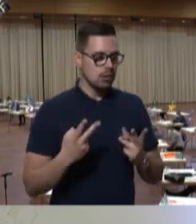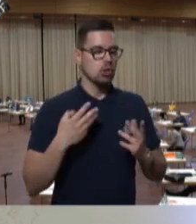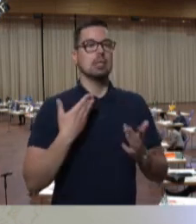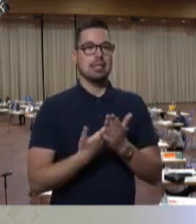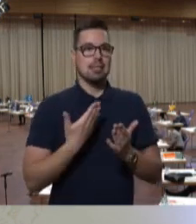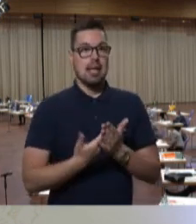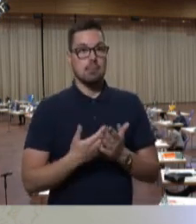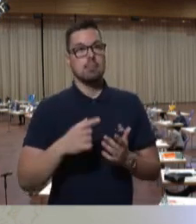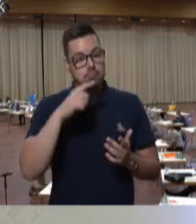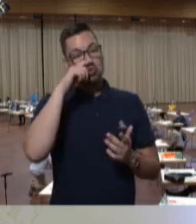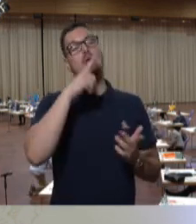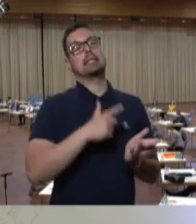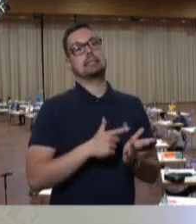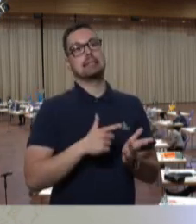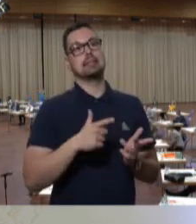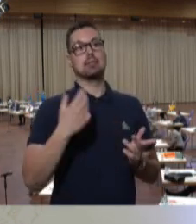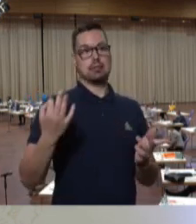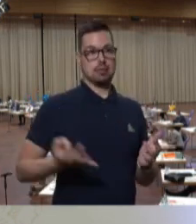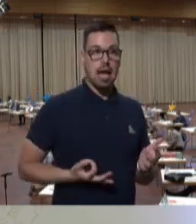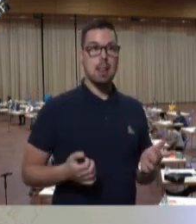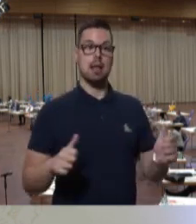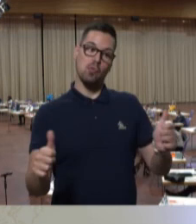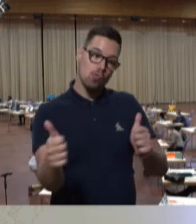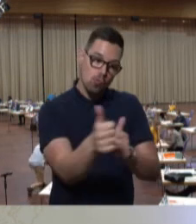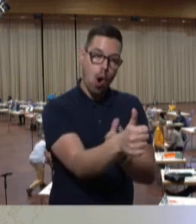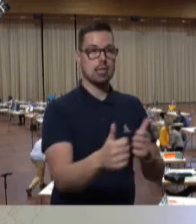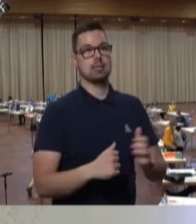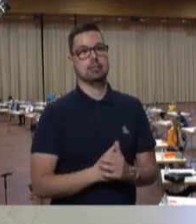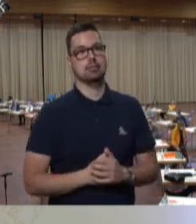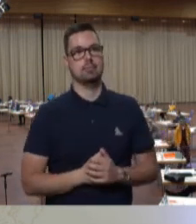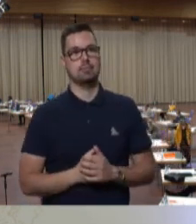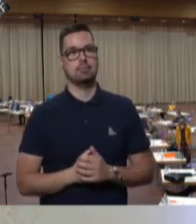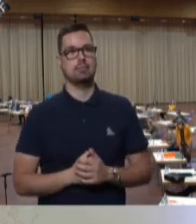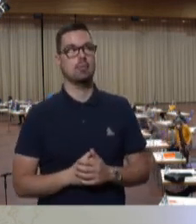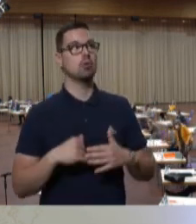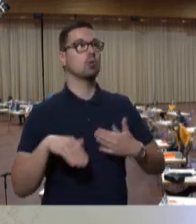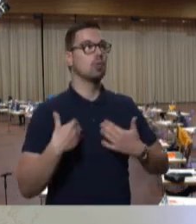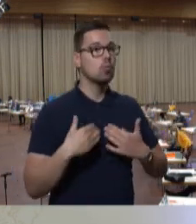bin deshalb stolz, dass das Saarland vorne mitspielt.